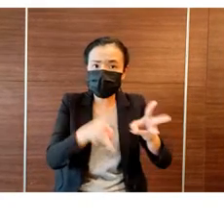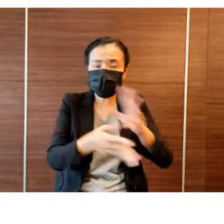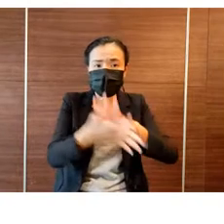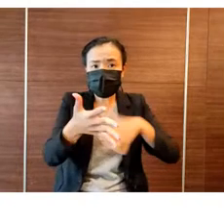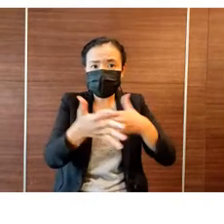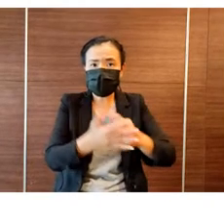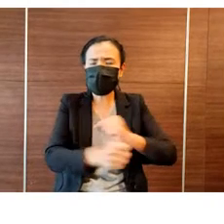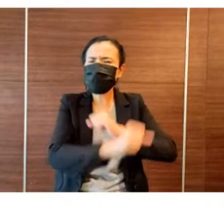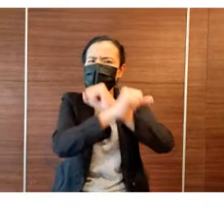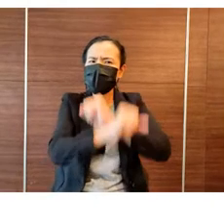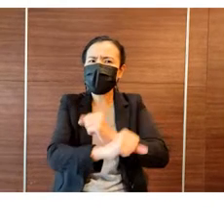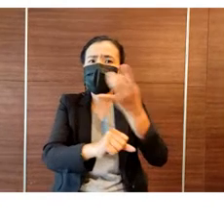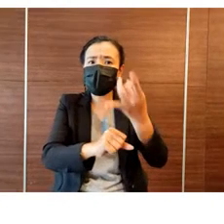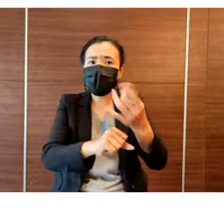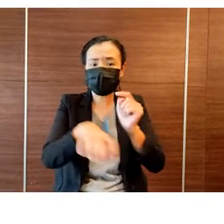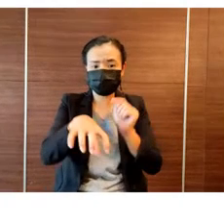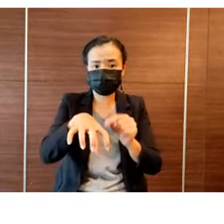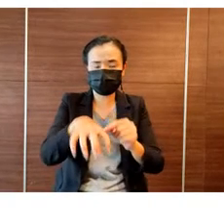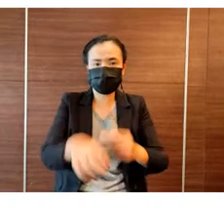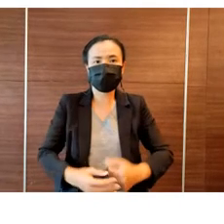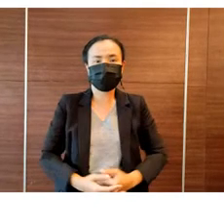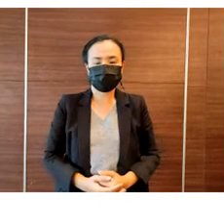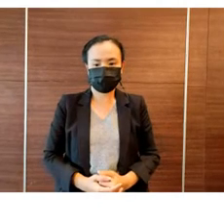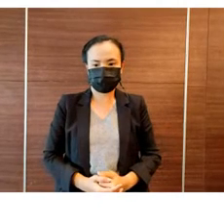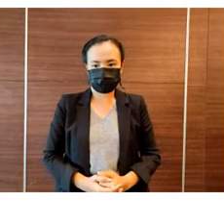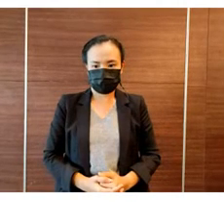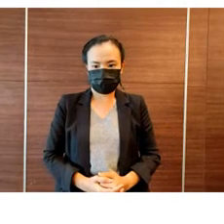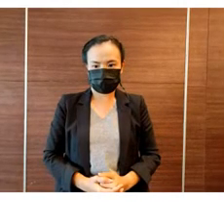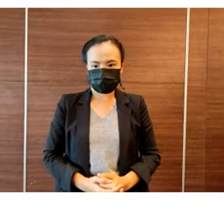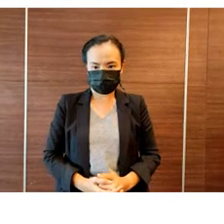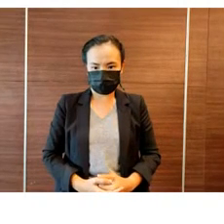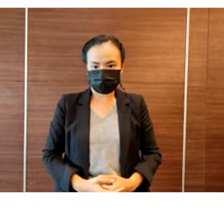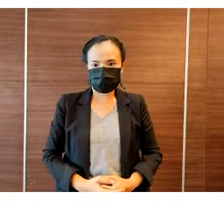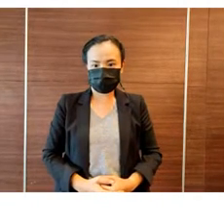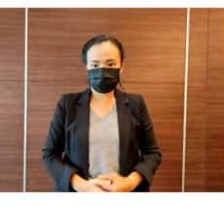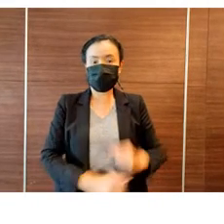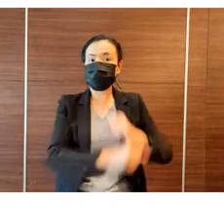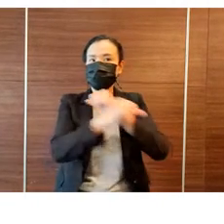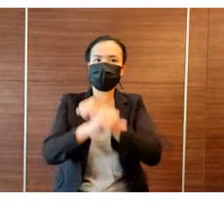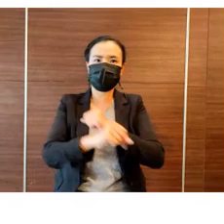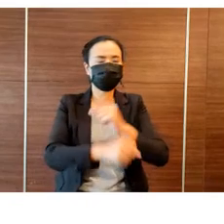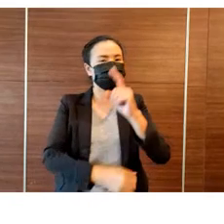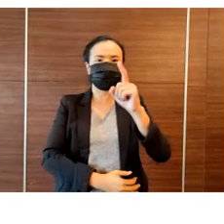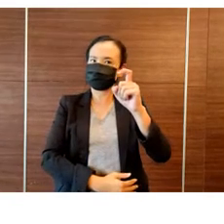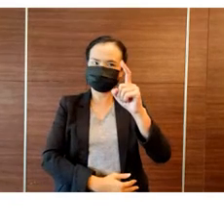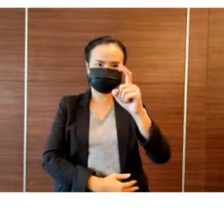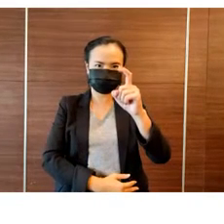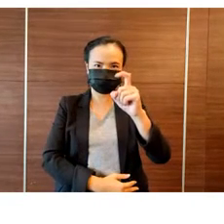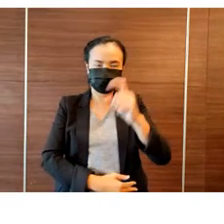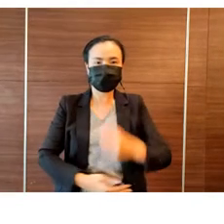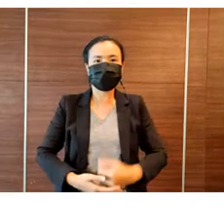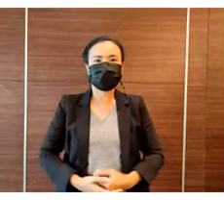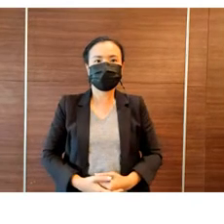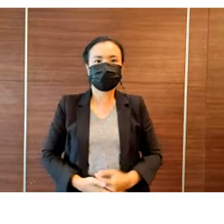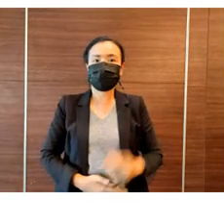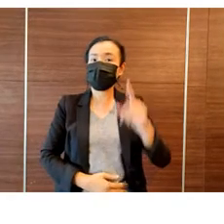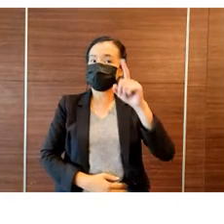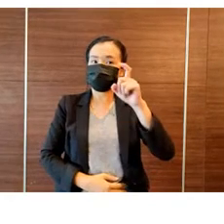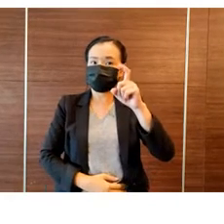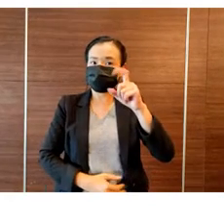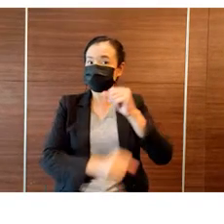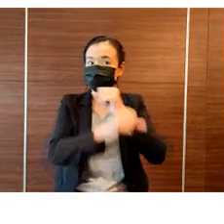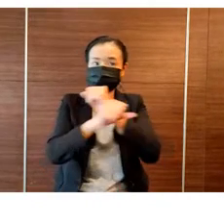การป้องกันยังไงในครับบ้างไหมคะ อามบอกก่อนเลยว่าอามป้องกันไม่ได้แน่นอนเราป้องกันไม่ได้แน่น